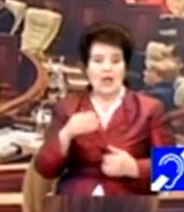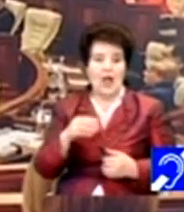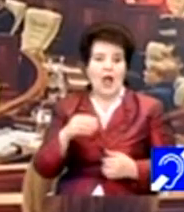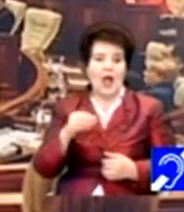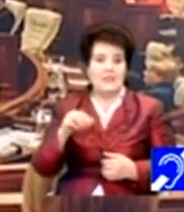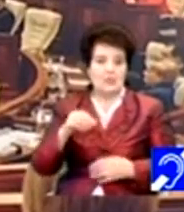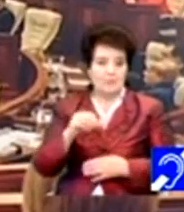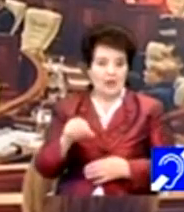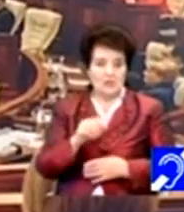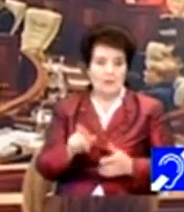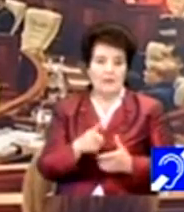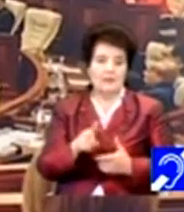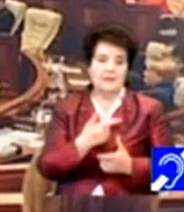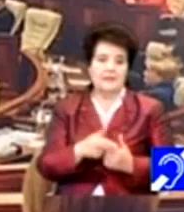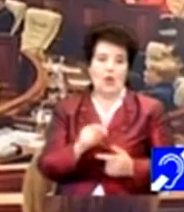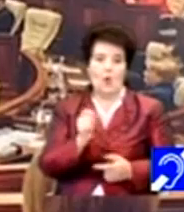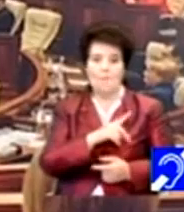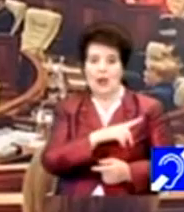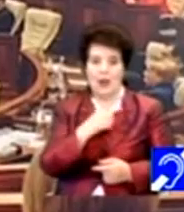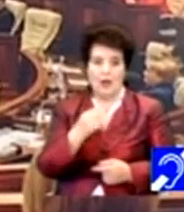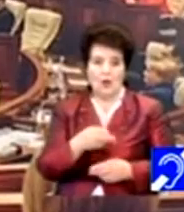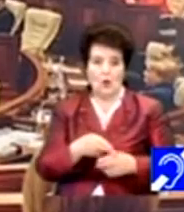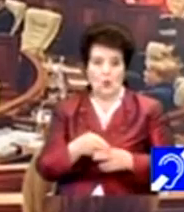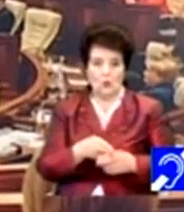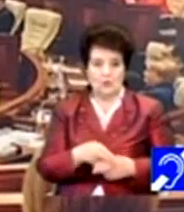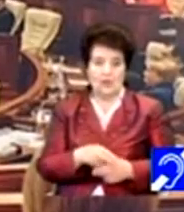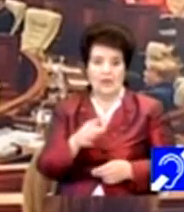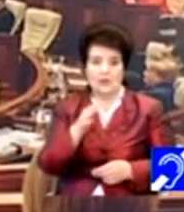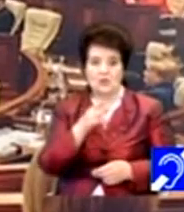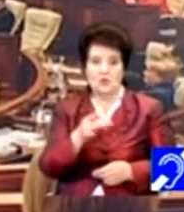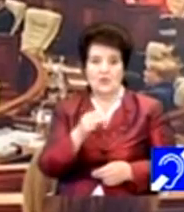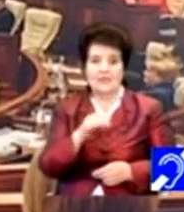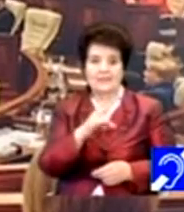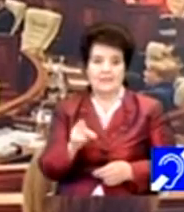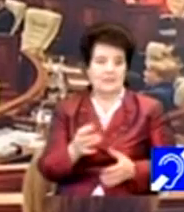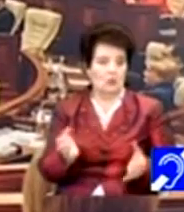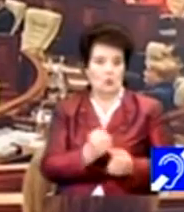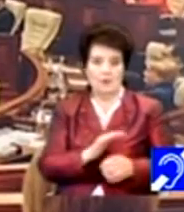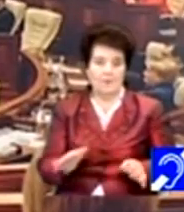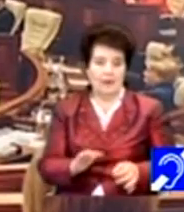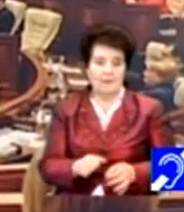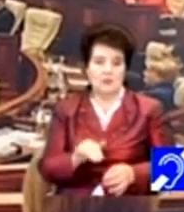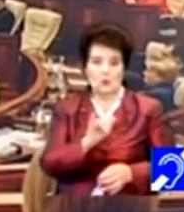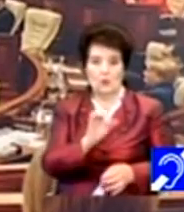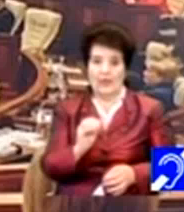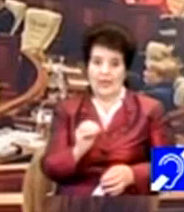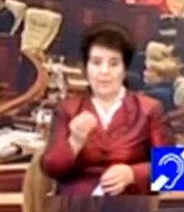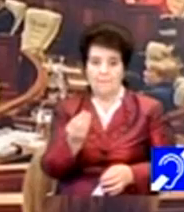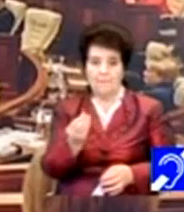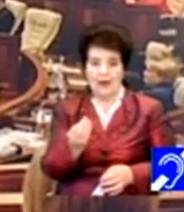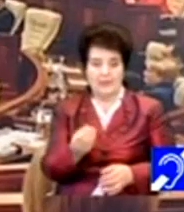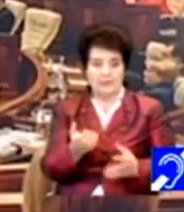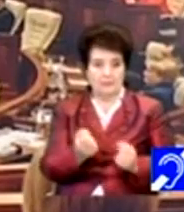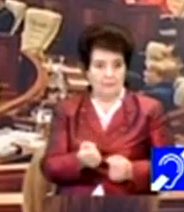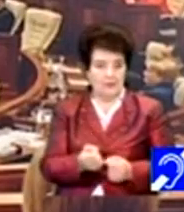Belarus. În plus, dacă s-ar admite acest derapaj, atunci Chișinăul riscă să nu mai primească bani de la Uniunea Europeană, spun